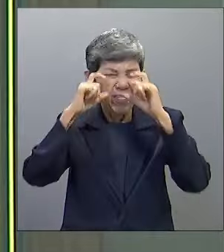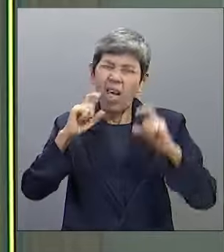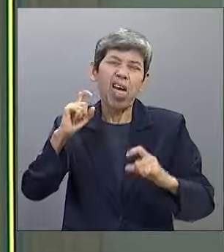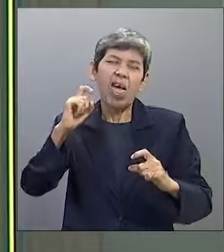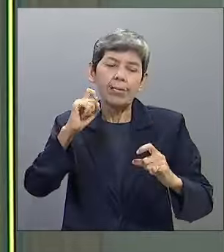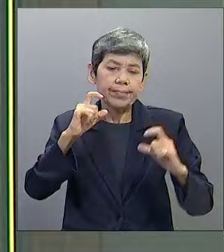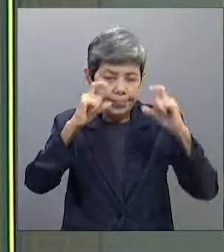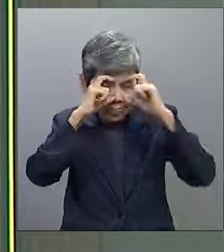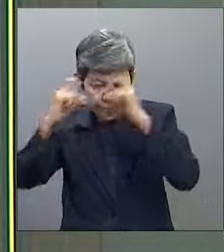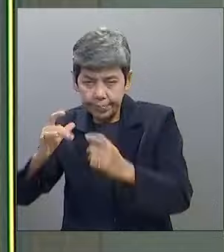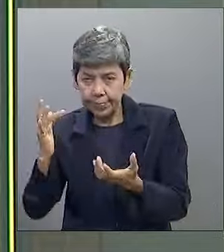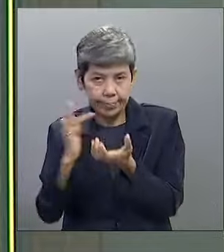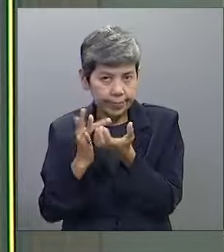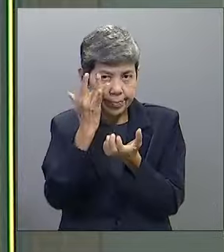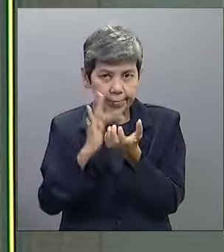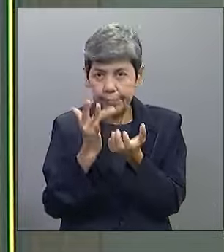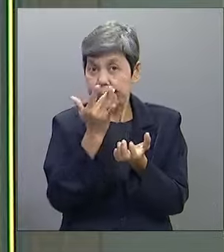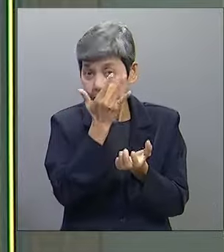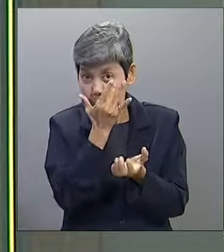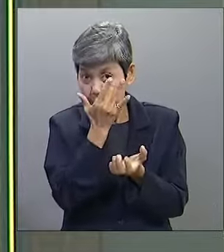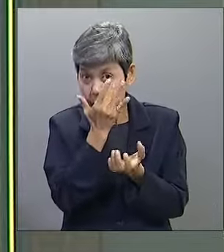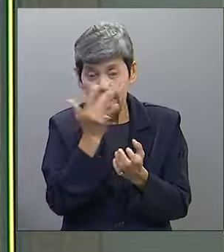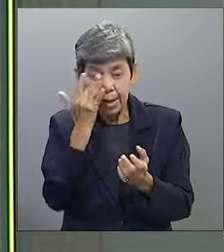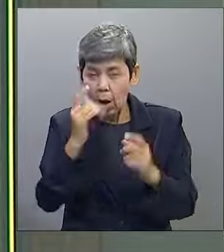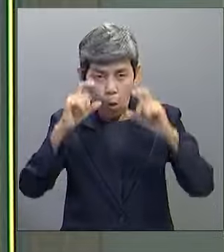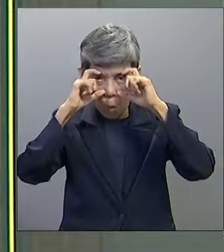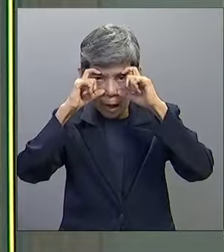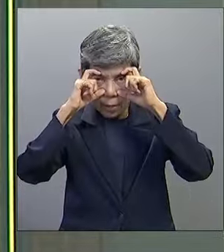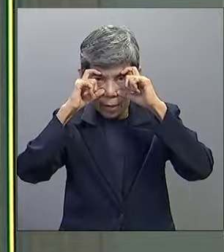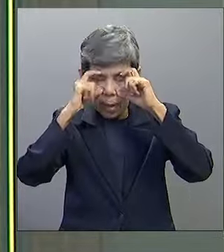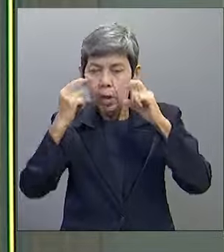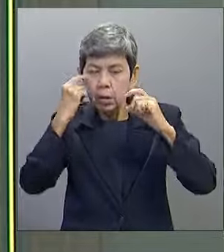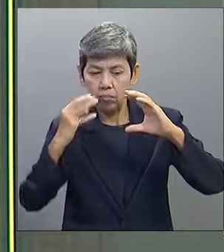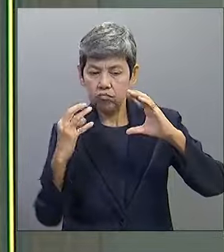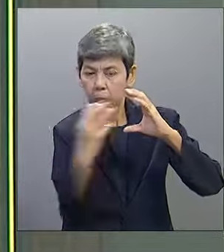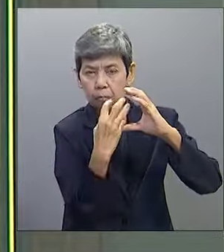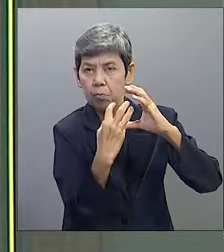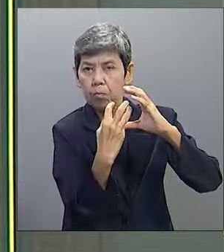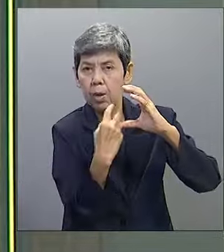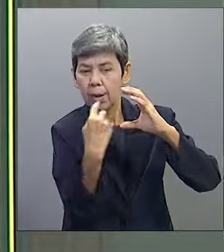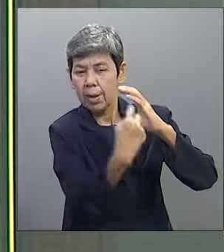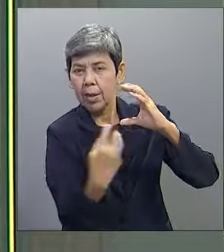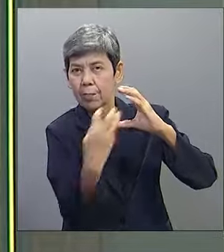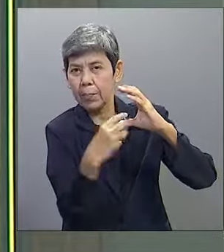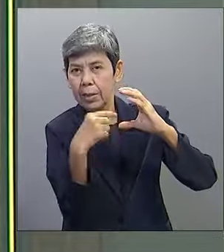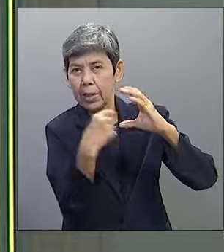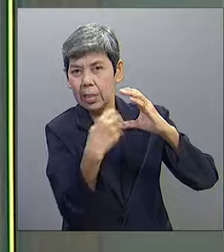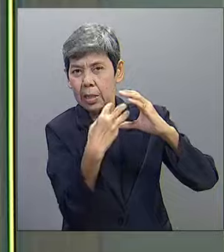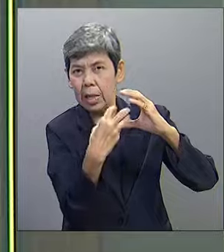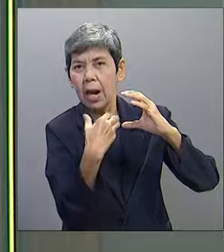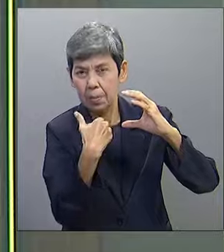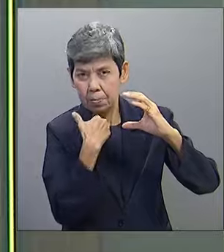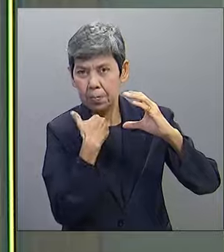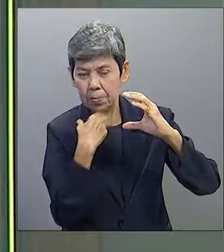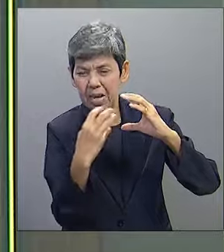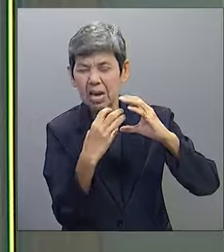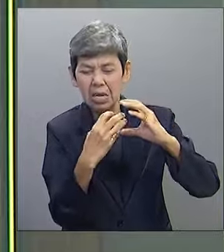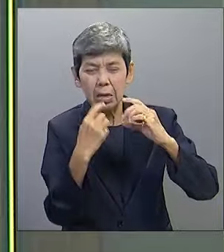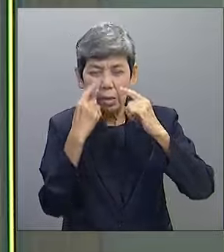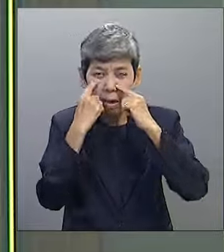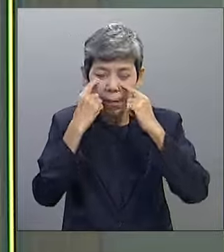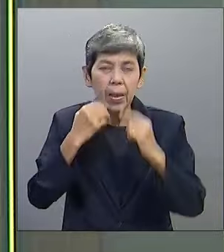จริงๆนะครับเพราะว่าคอนแทคเลนส์เนี่ยไม่เหมือนแว่นตาเพราะว่ามันเข้าไปสัมผัสกับกระจกตาดำเราเนี่ยก็จะมีความเสี่ยงมากกว่าแว่นตาเพราะฉะนั้นเนี่ย